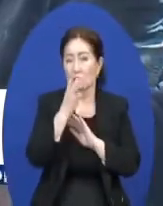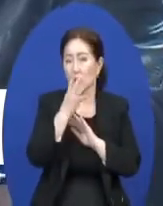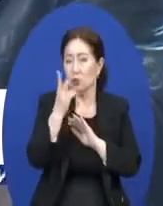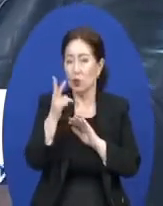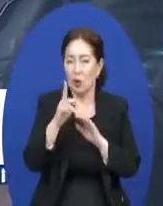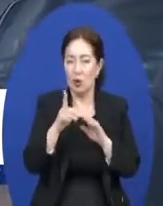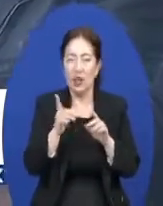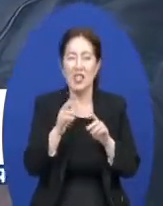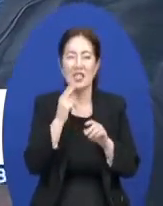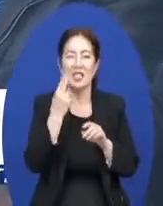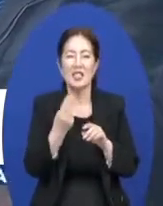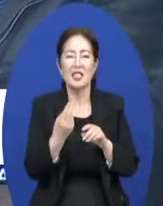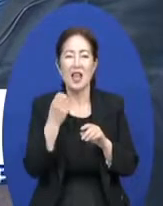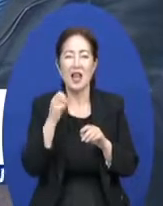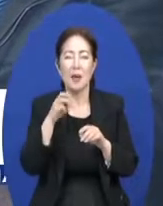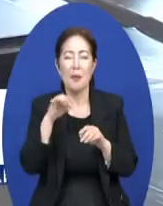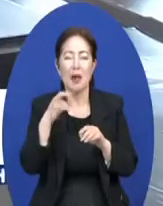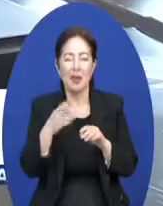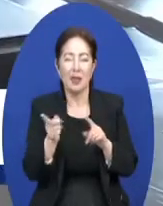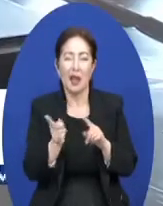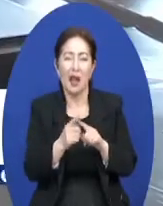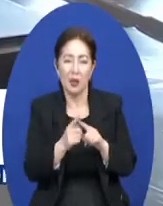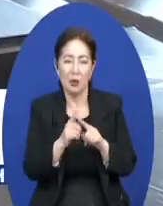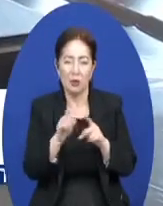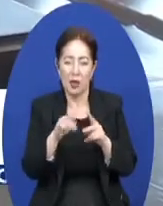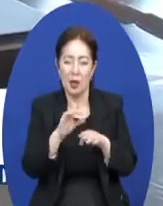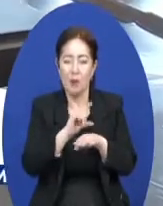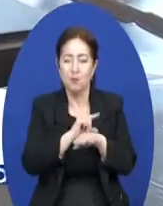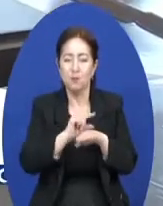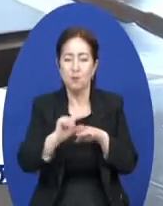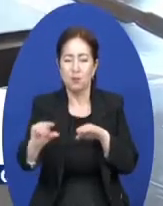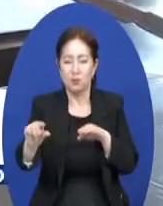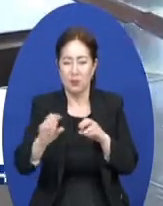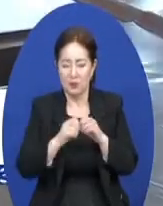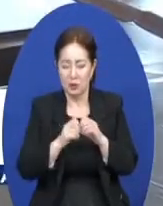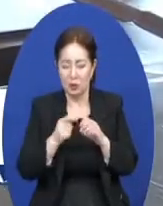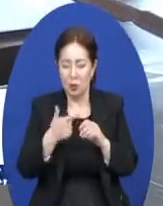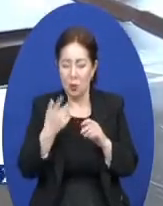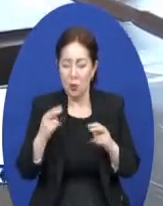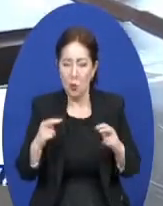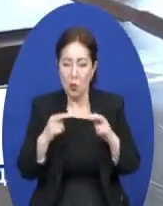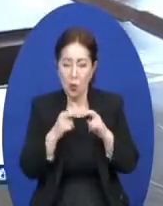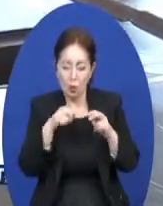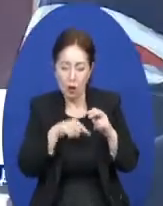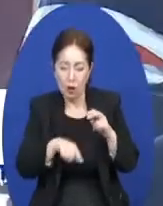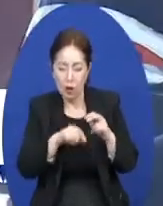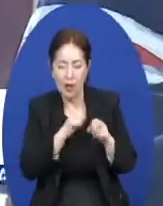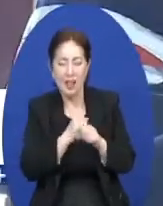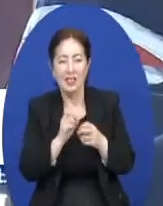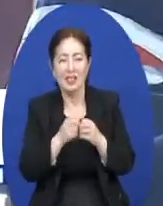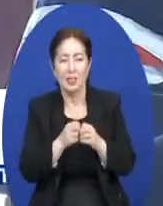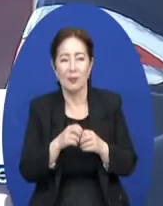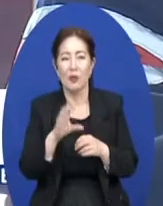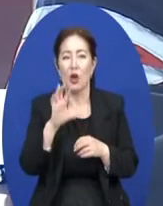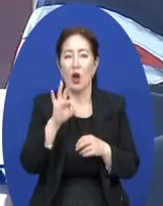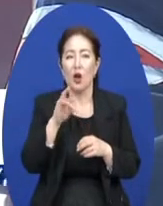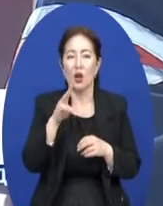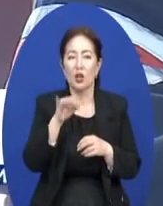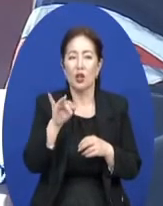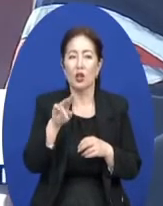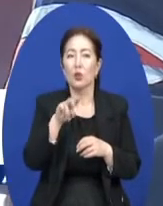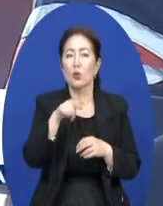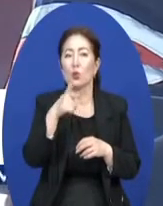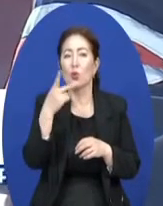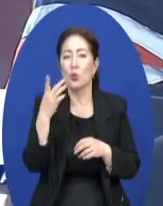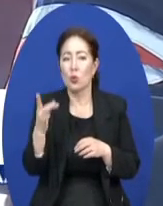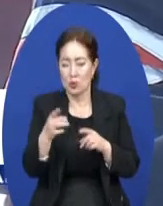замыг цементээр бэхжүүлнэ. Харин үлдсэн хэсэгт бетон хүчилт хийж гүүрний засварыг хийх юм байна. Ангийн гүрнээс цаашаа